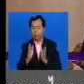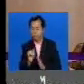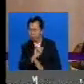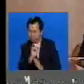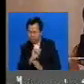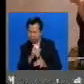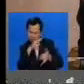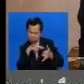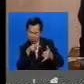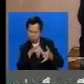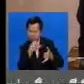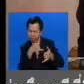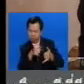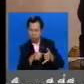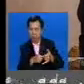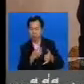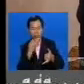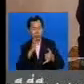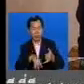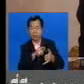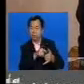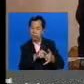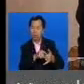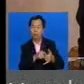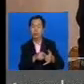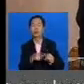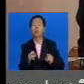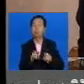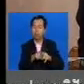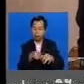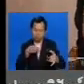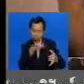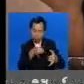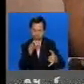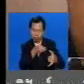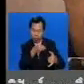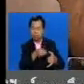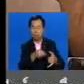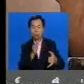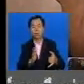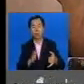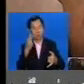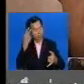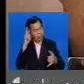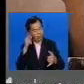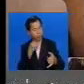เกินของสังคมเป็นเพราะมีความต้องการที่จะทำใ เมื่อกี้ท่านอีกรพูดในการ